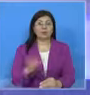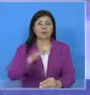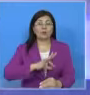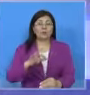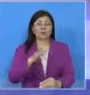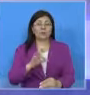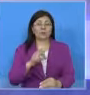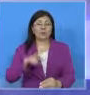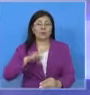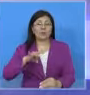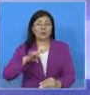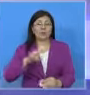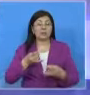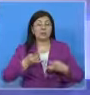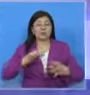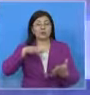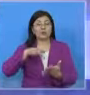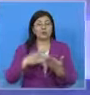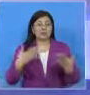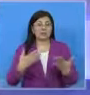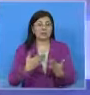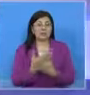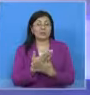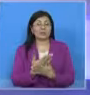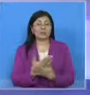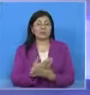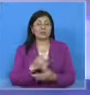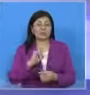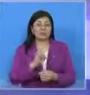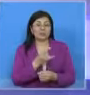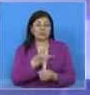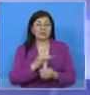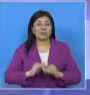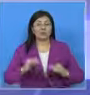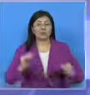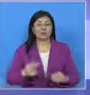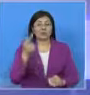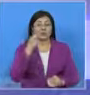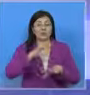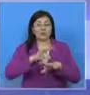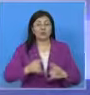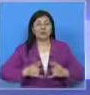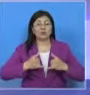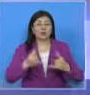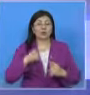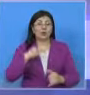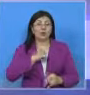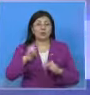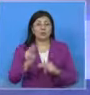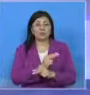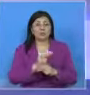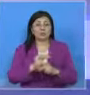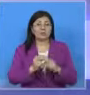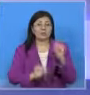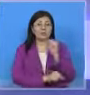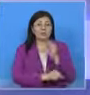Облыстық перинаталдық орталықта жаңа аппарат іске қосылады. Енді шала туған сәбилердің көз ауруын емдеу үшін алысқа шабудың қажеті жоқ. Білікті